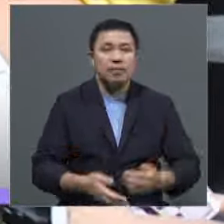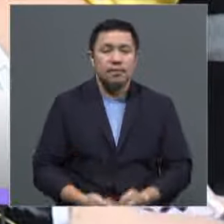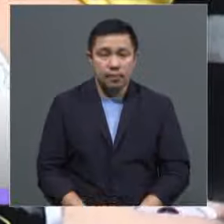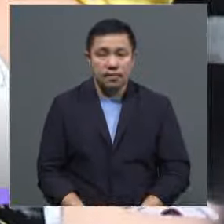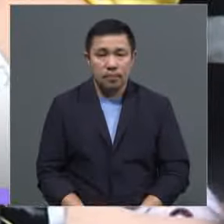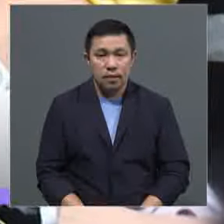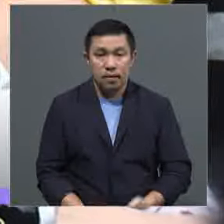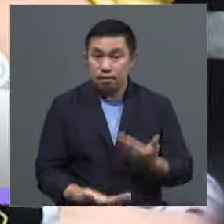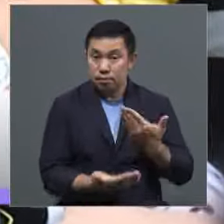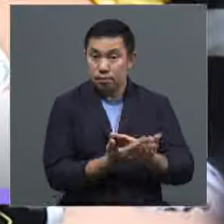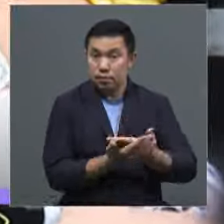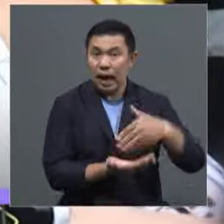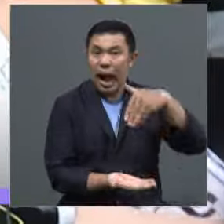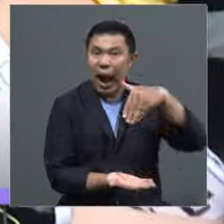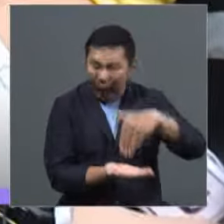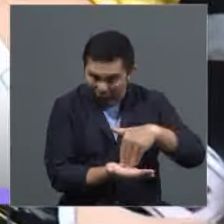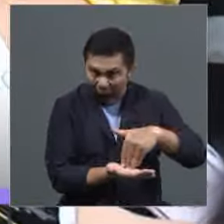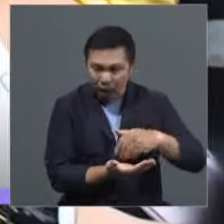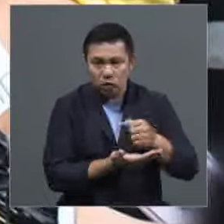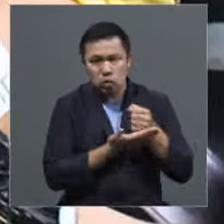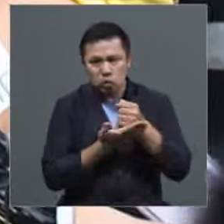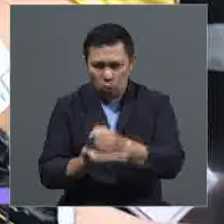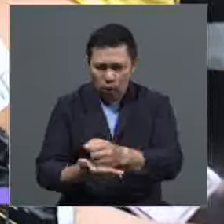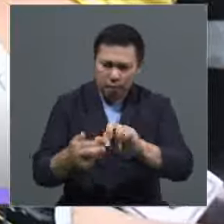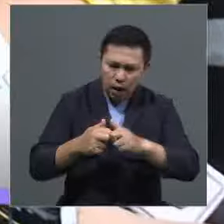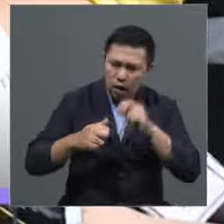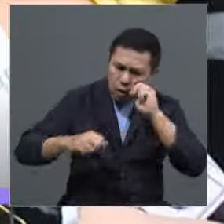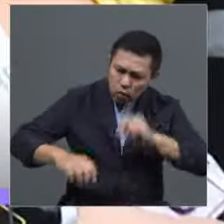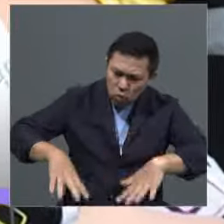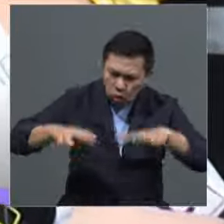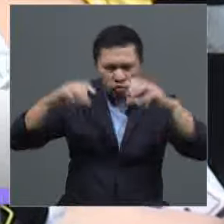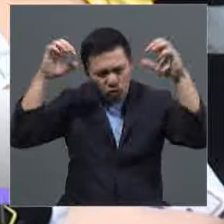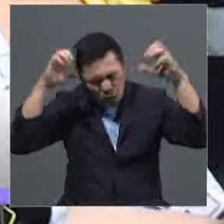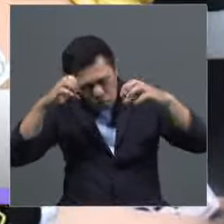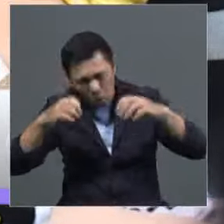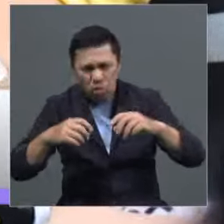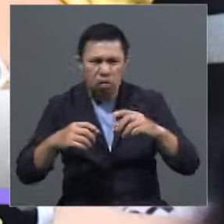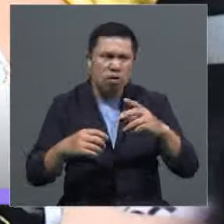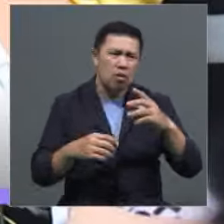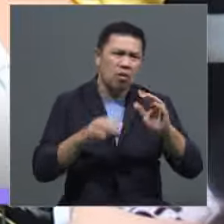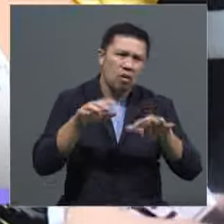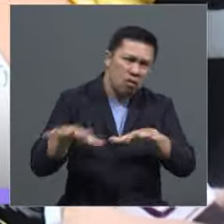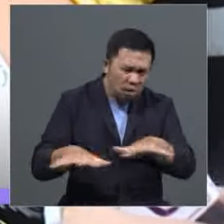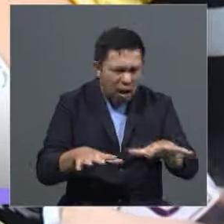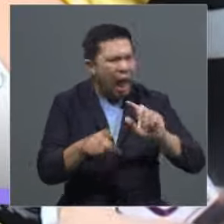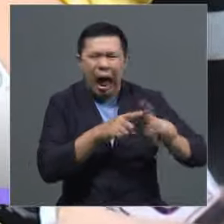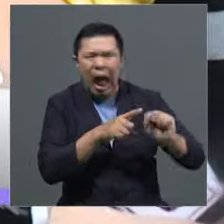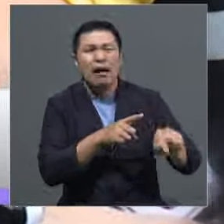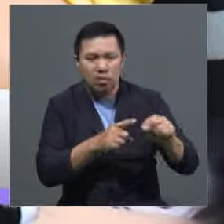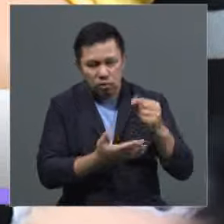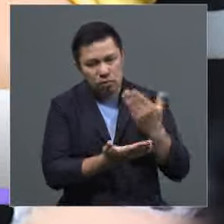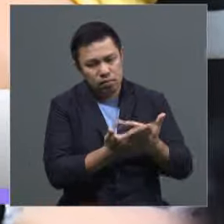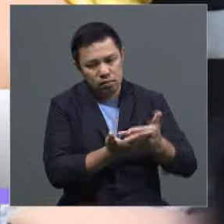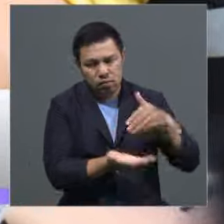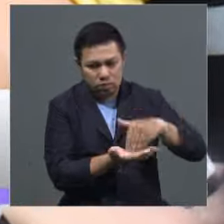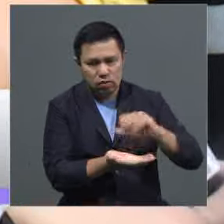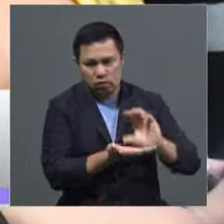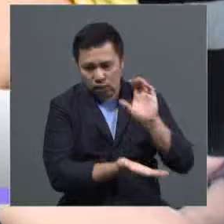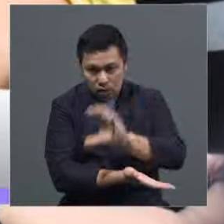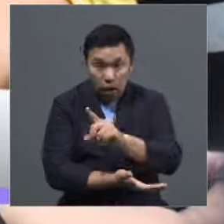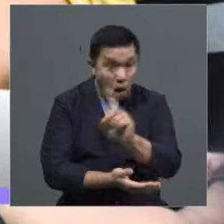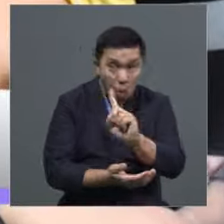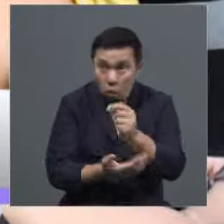เรามีงบกลางที่จะช่วยในเรื่องภัยพิบัติอยู่เพราะฉะนั้นสิ่งที่เรามาดูอยู่นี่ก็คือว่าอันไหนที่ต้องป้องกันเพิ่มเติมหรือป้องกันน้ำที่จะมาหลากหล